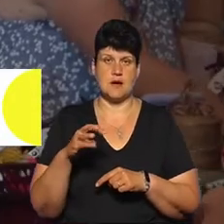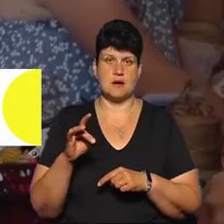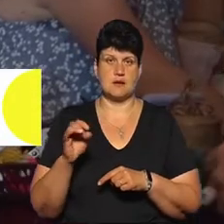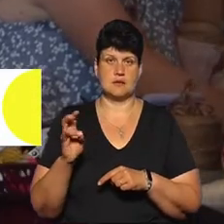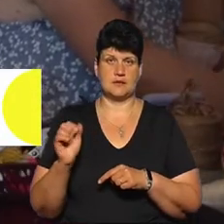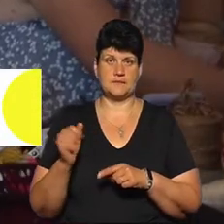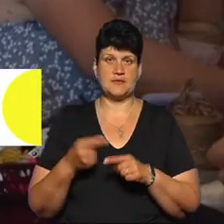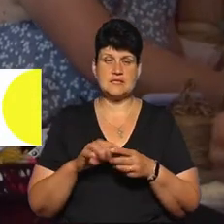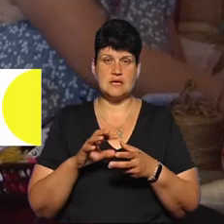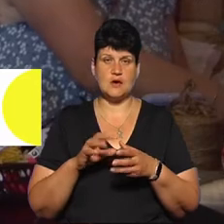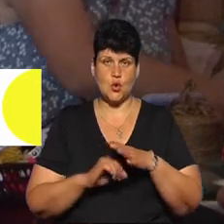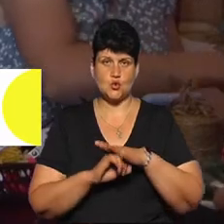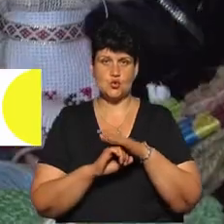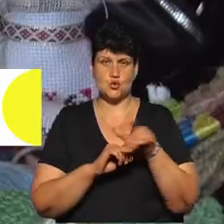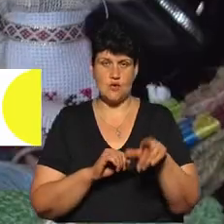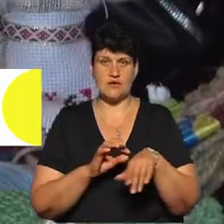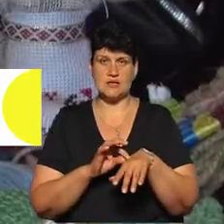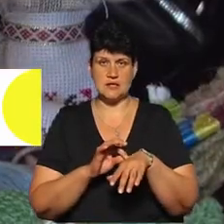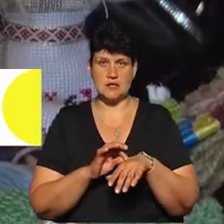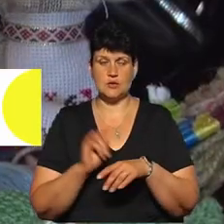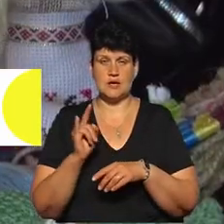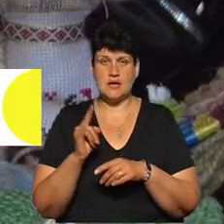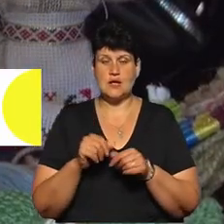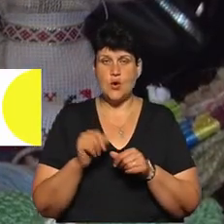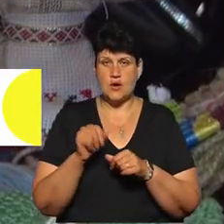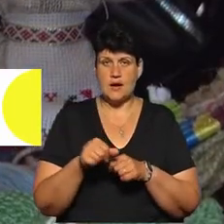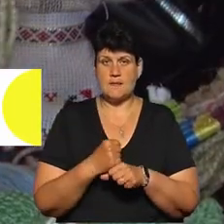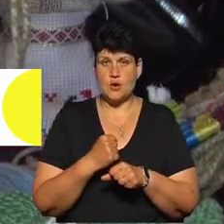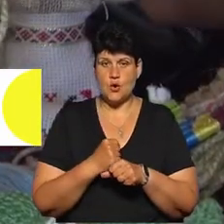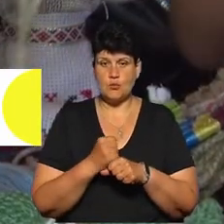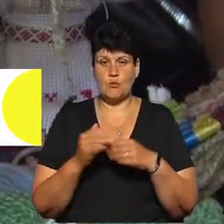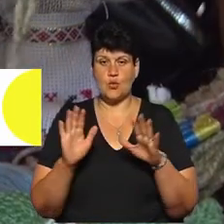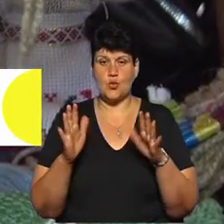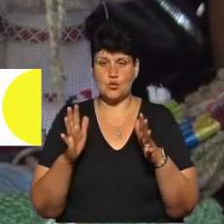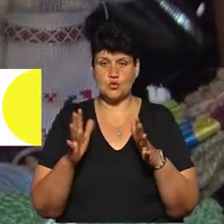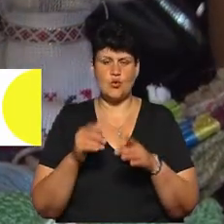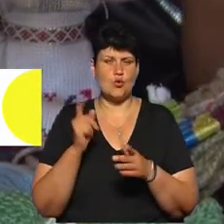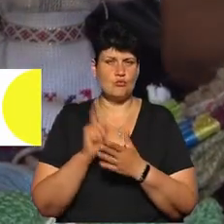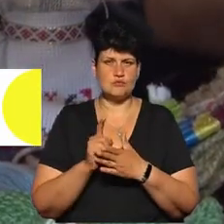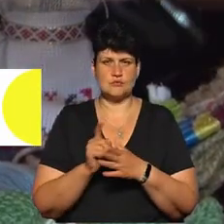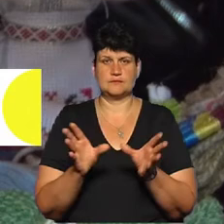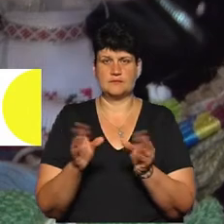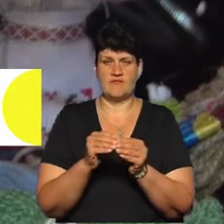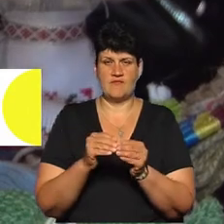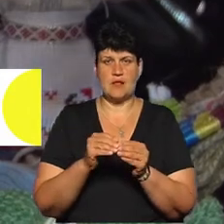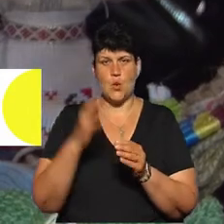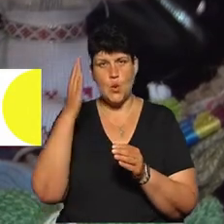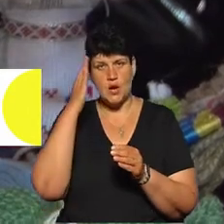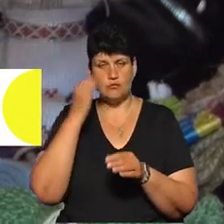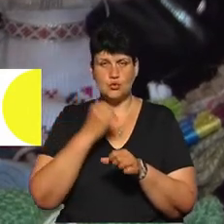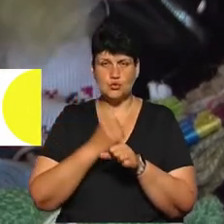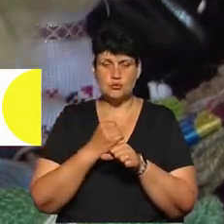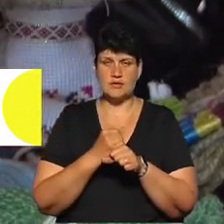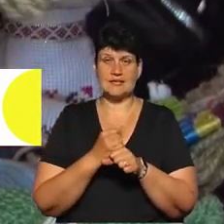Це сама основа, тобто тіло лялечки, і окремо ми робимо ручки. Обов'язково зафіксувати верх, голівку зробити лялечці. Якщо